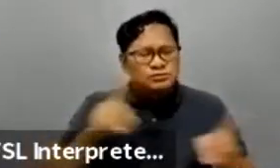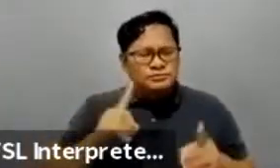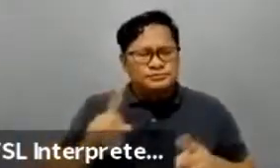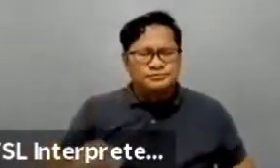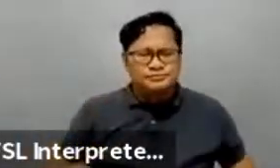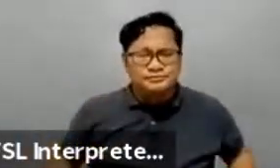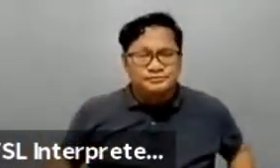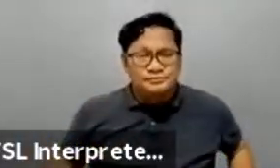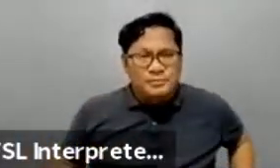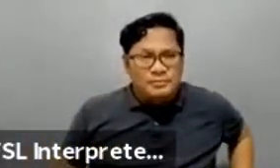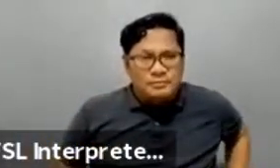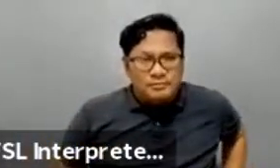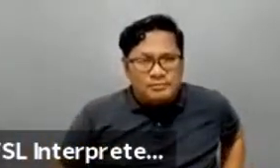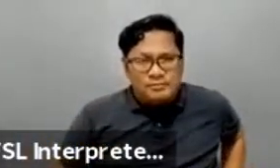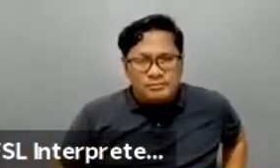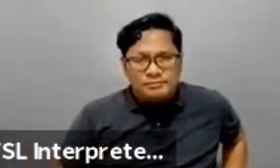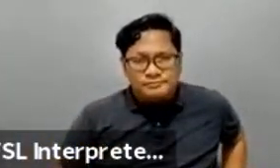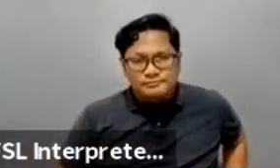slide, please.